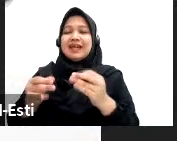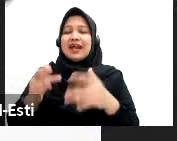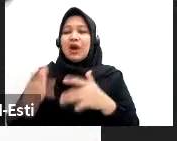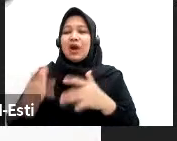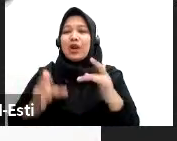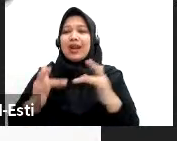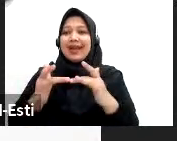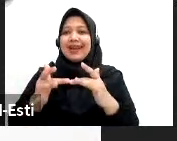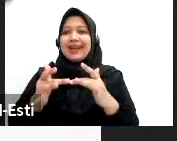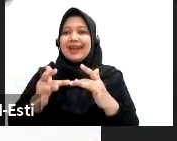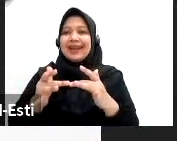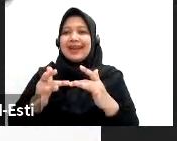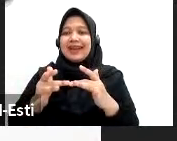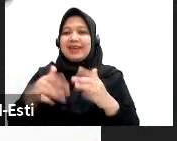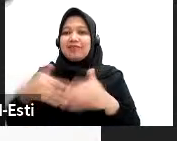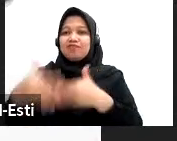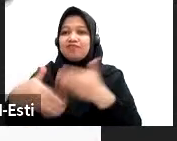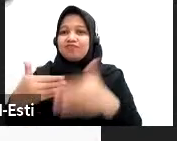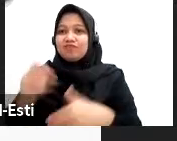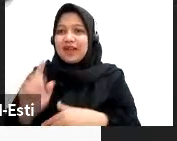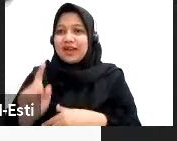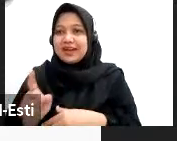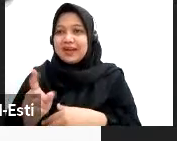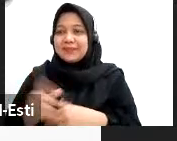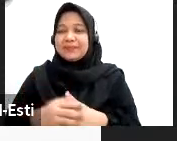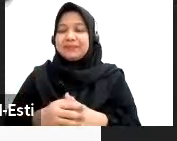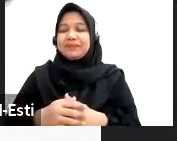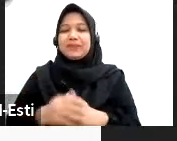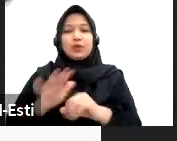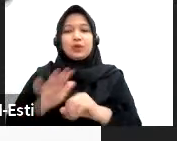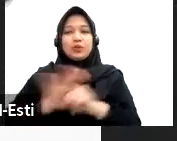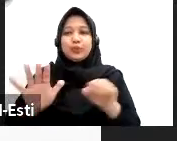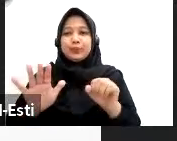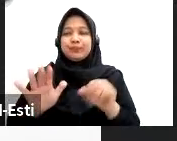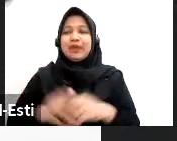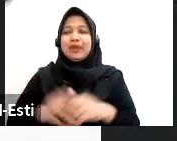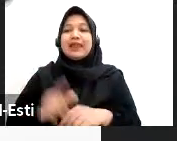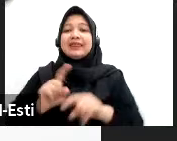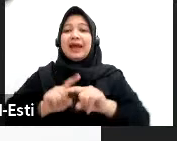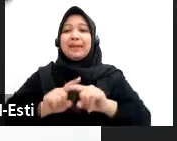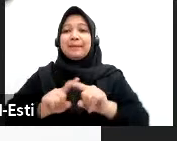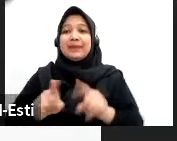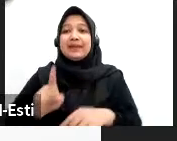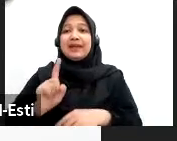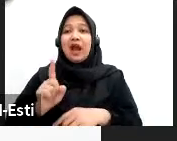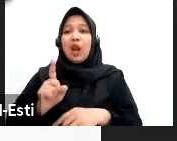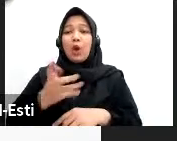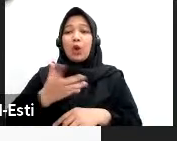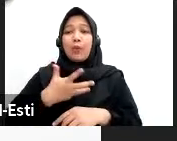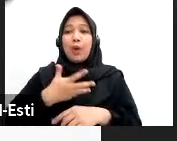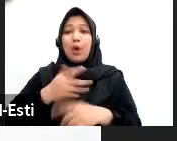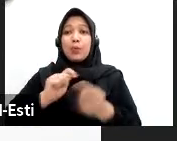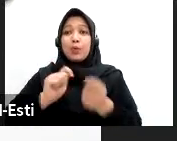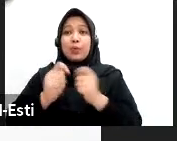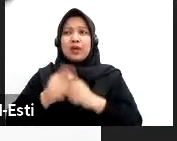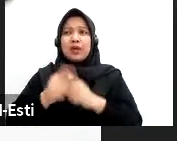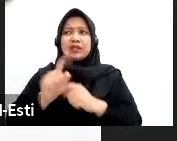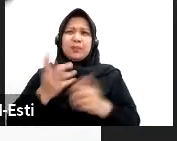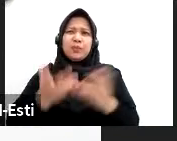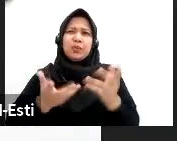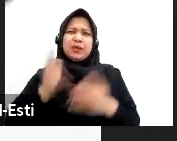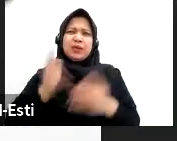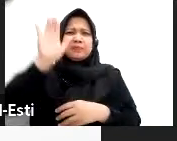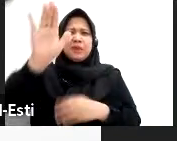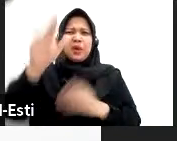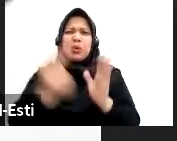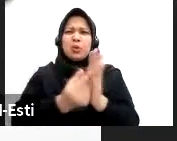online di deskripsi tapi kalau kita mau mengubah bahwa karena ke depan ini undang-undang mungkin masih